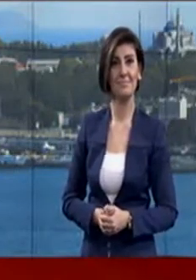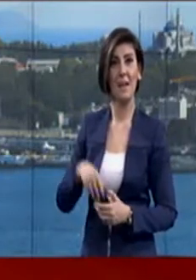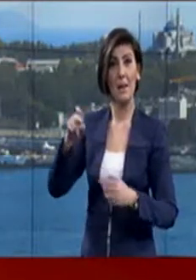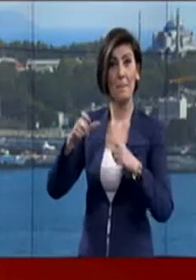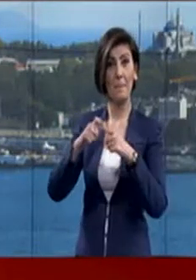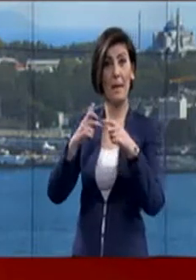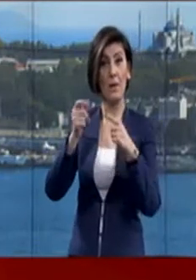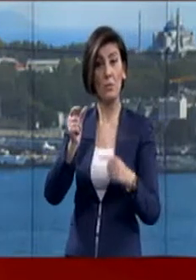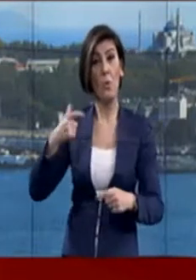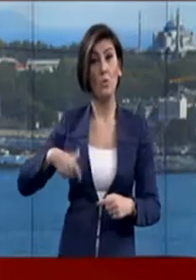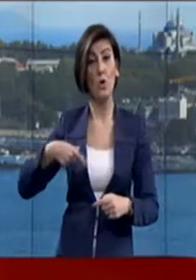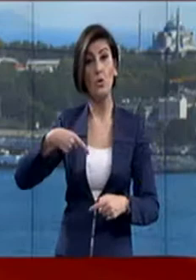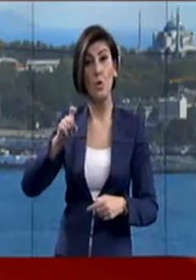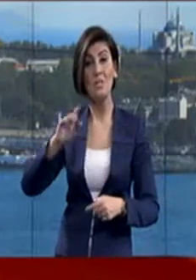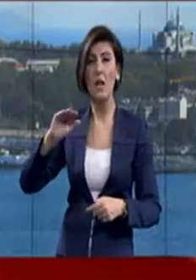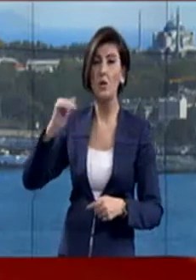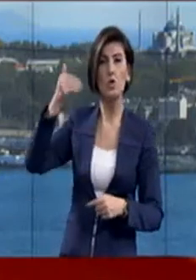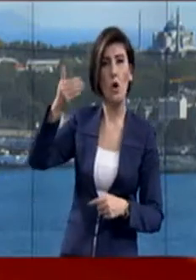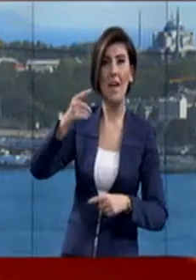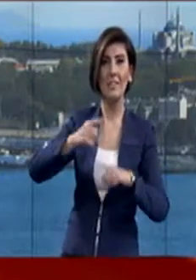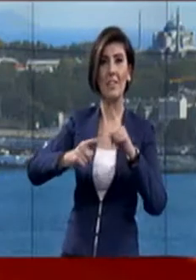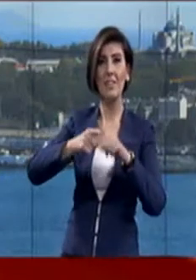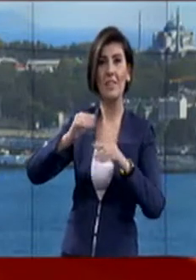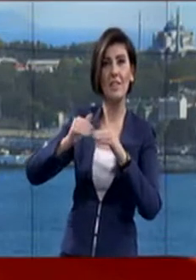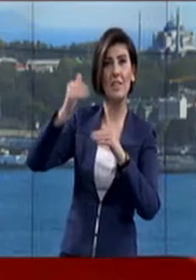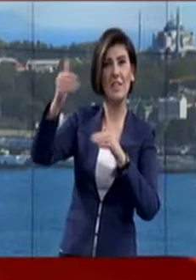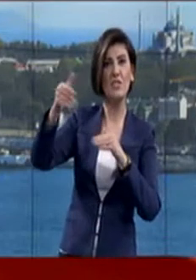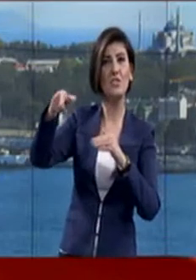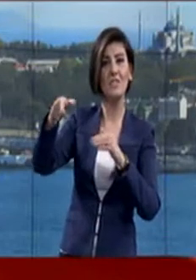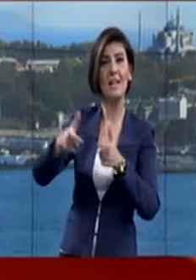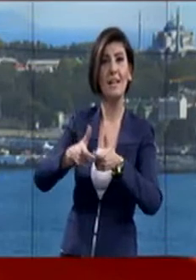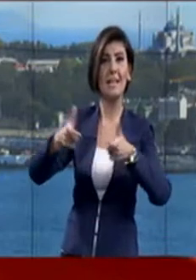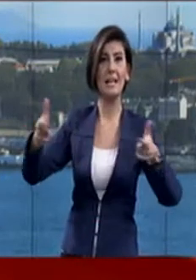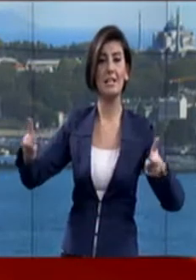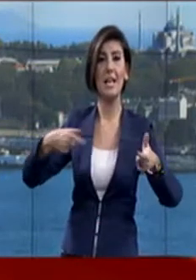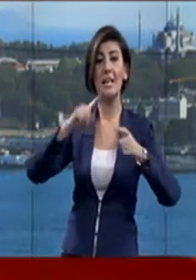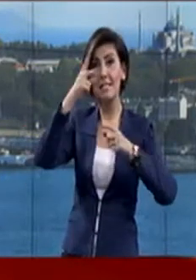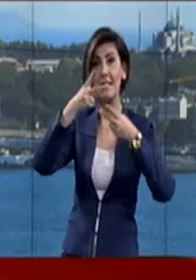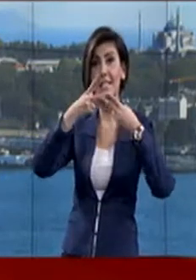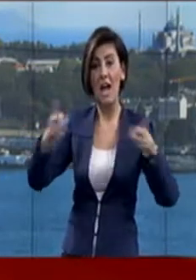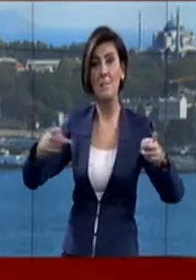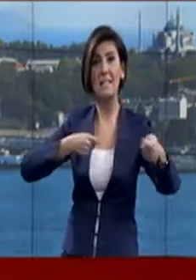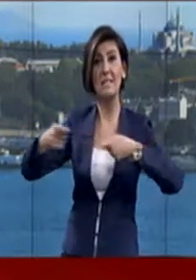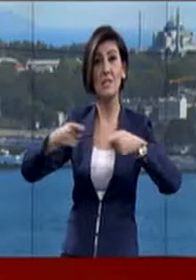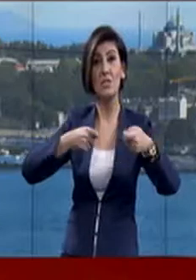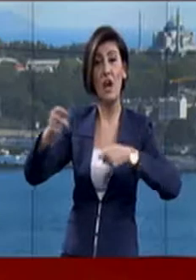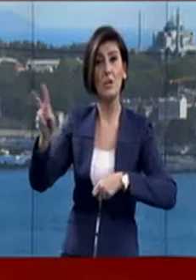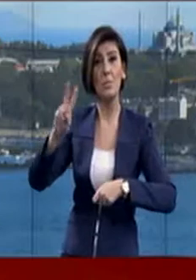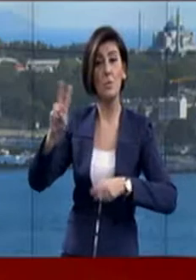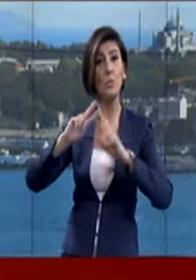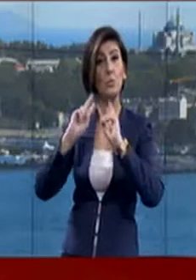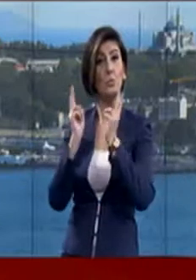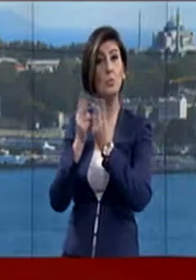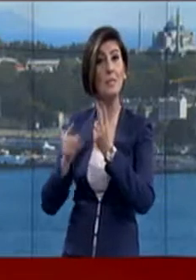Peru özellikle 90 sonrası dış politika vizyonunu geliştiren bir ülke. Serbest ticaret bazlı modeliyle uluslararası